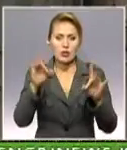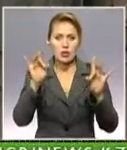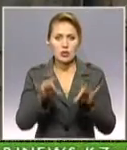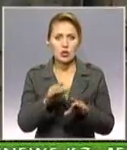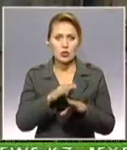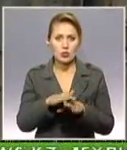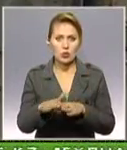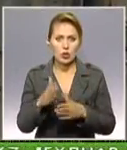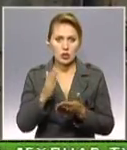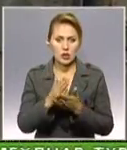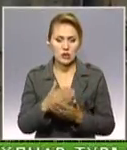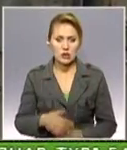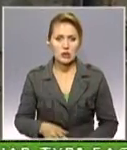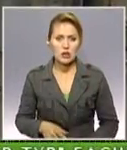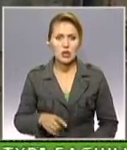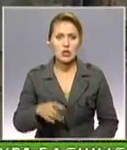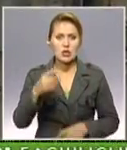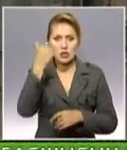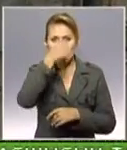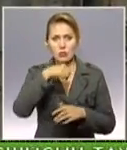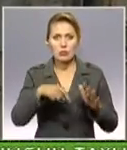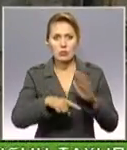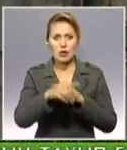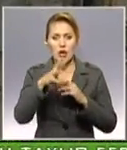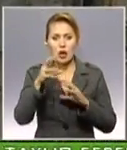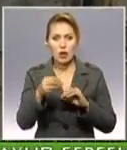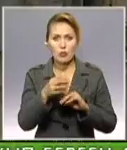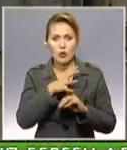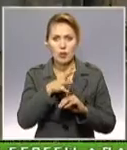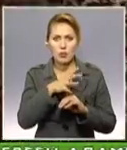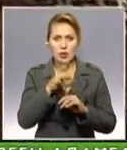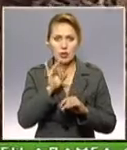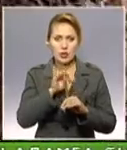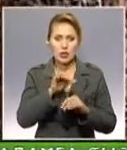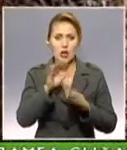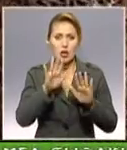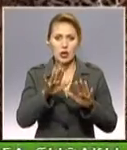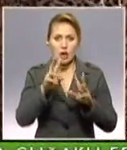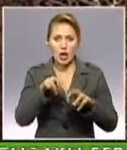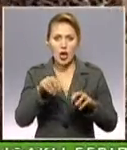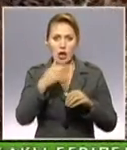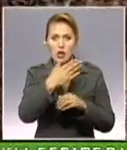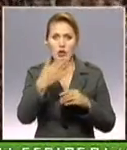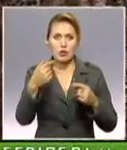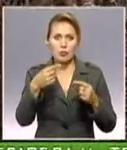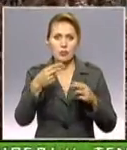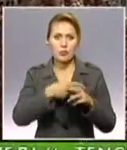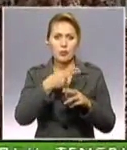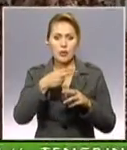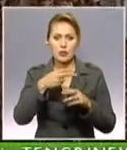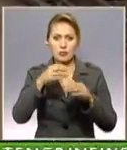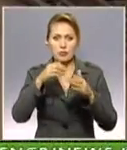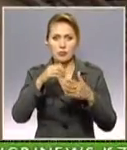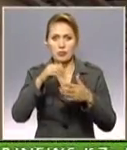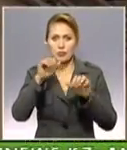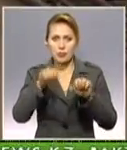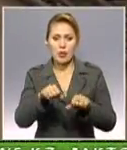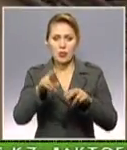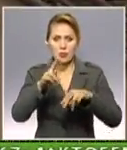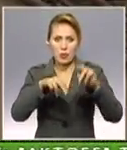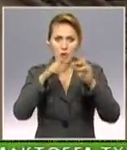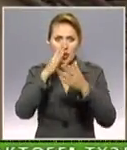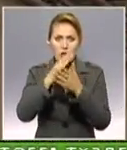толған. Жыл басында құрылыс және сәулет басқармасындағылар да нысанды тексере келе, оның негізсіз салынып жатқанын анықтаған.